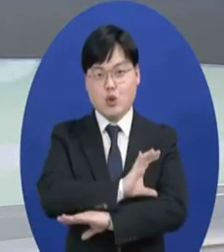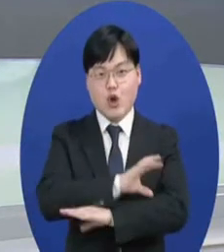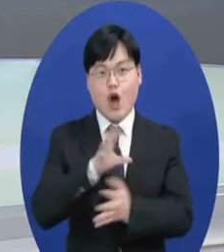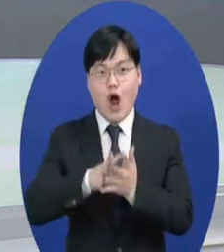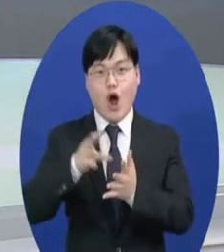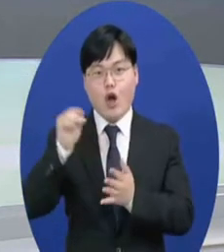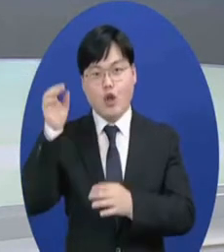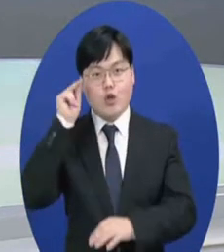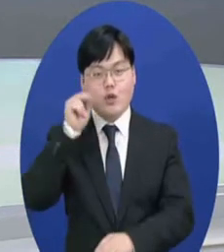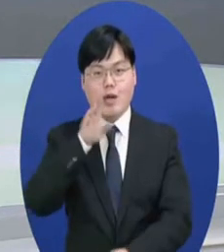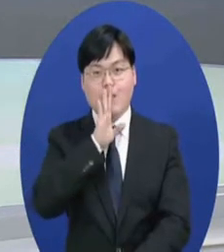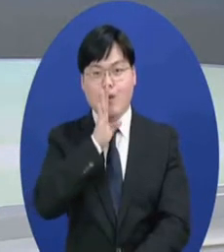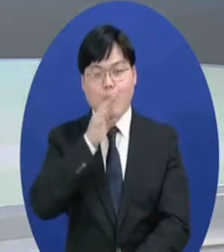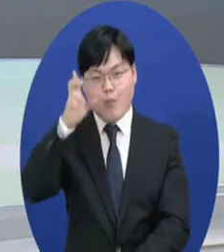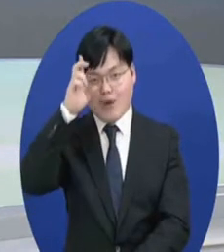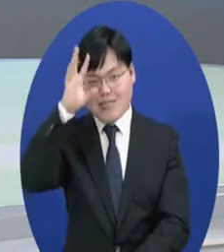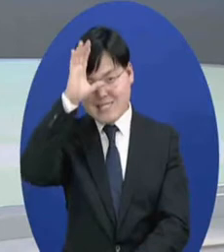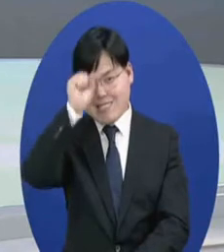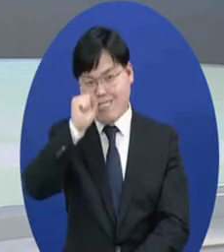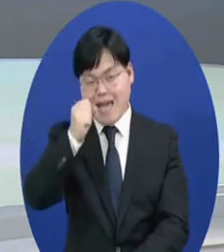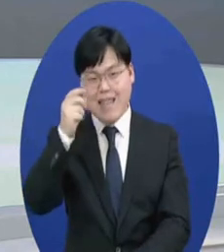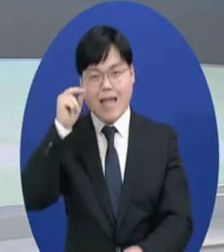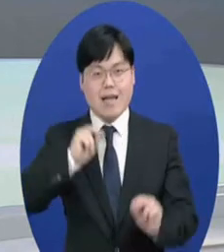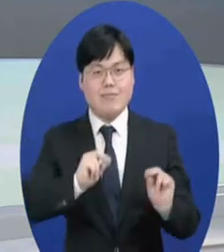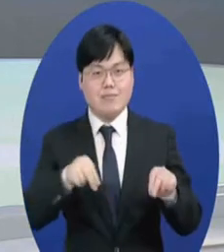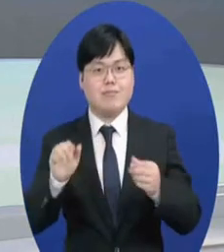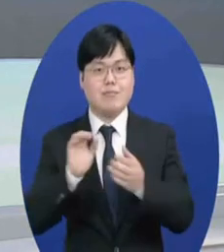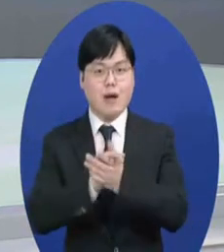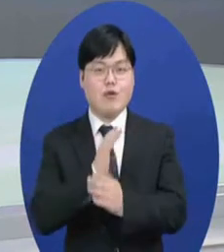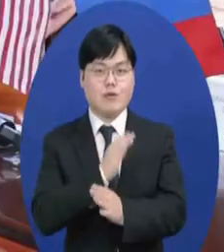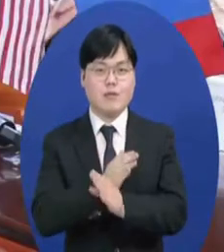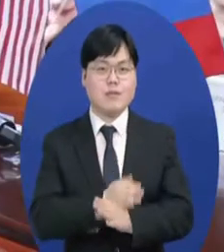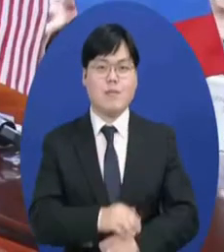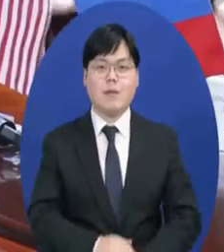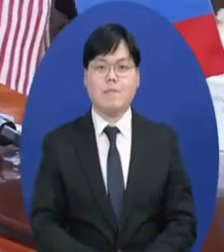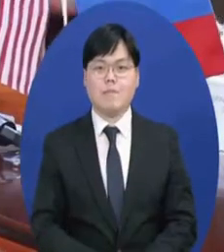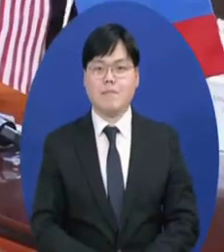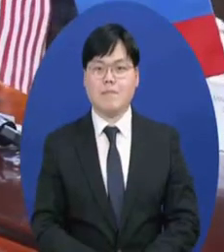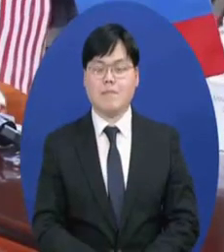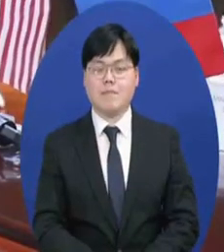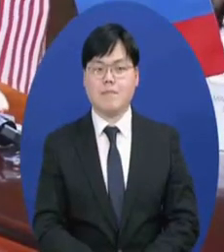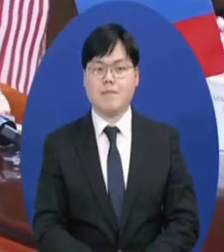ухааны сайт өнөөдөр харилцан ойлголцлын санамж бичиг байгуулжээ.